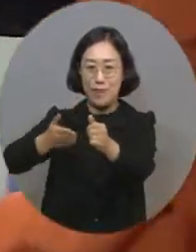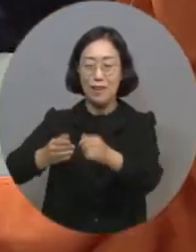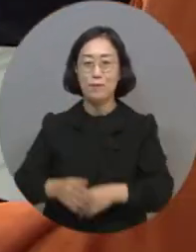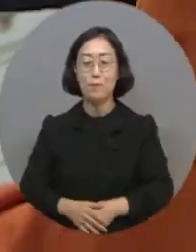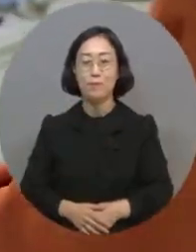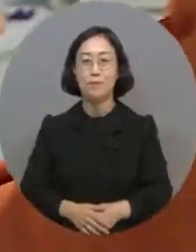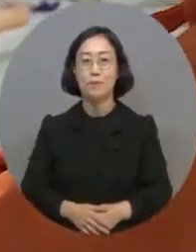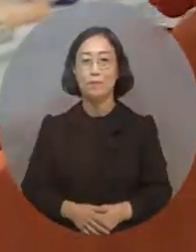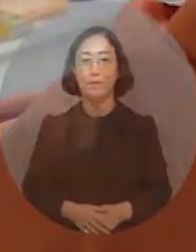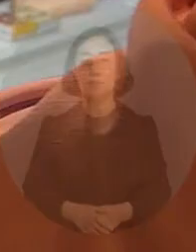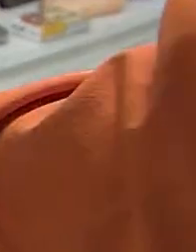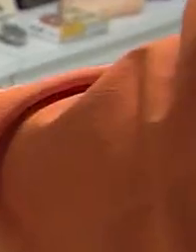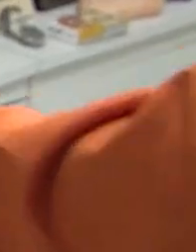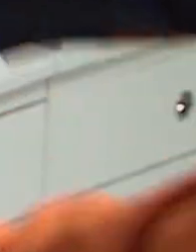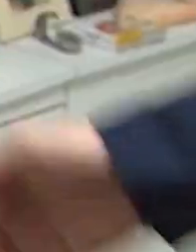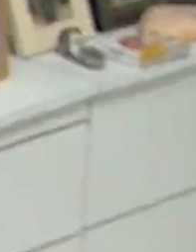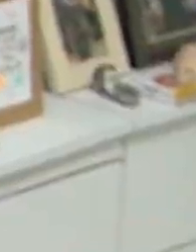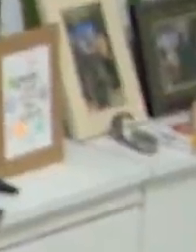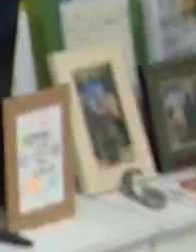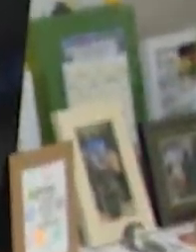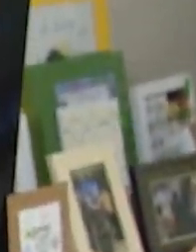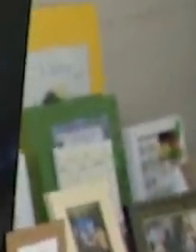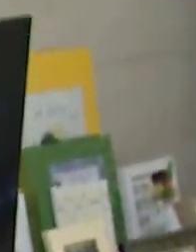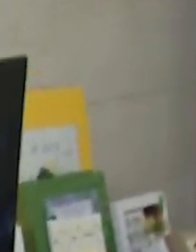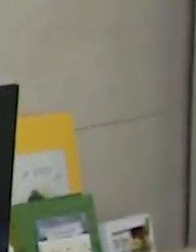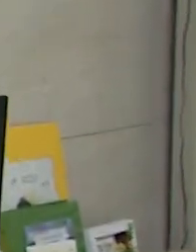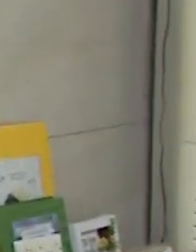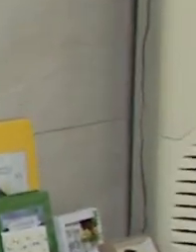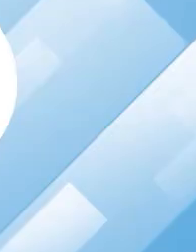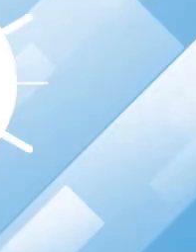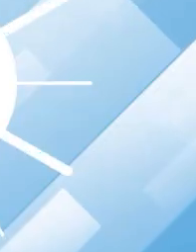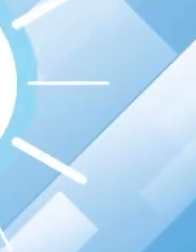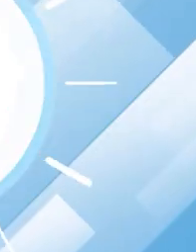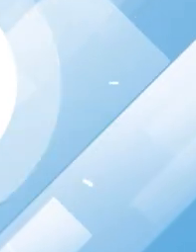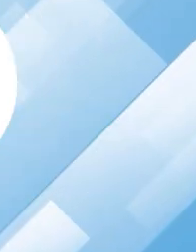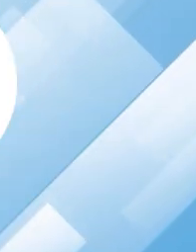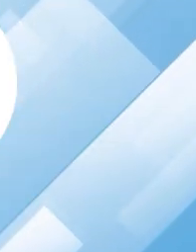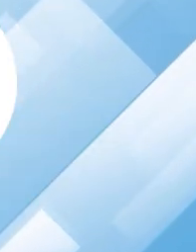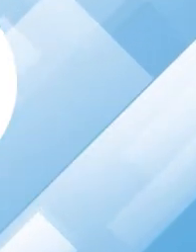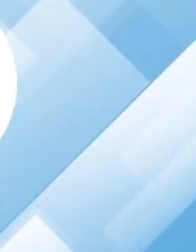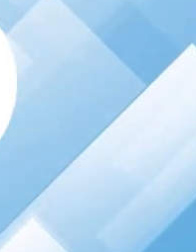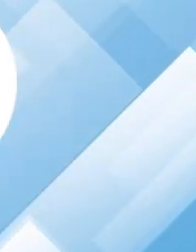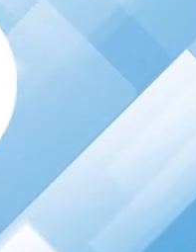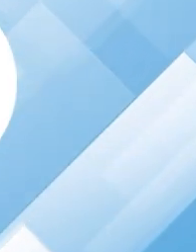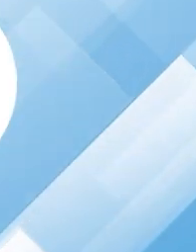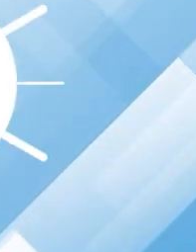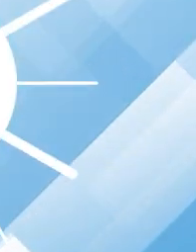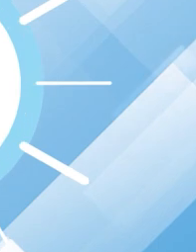복지TV 뉴스 정유정입니다.